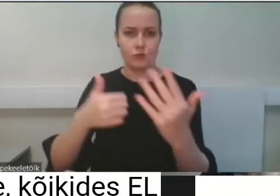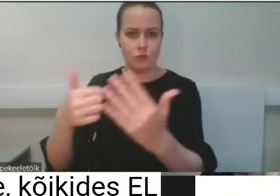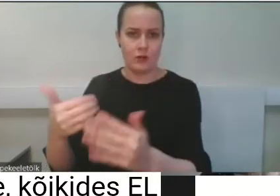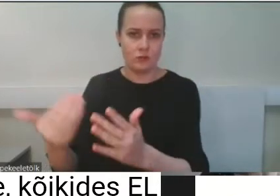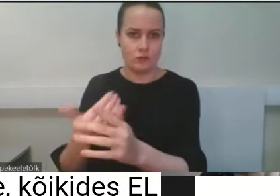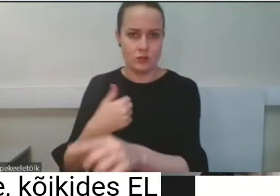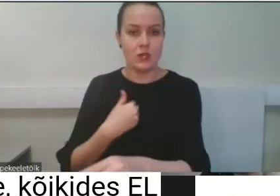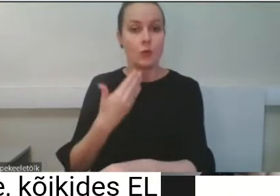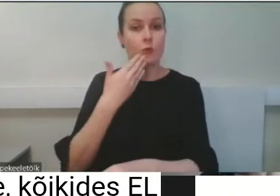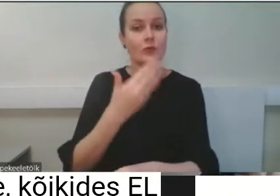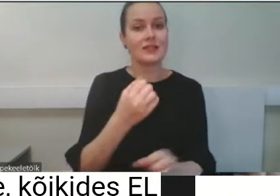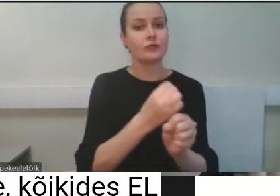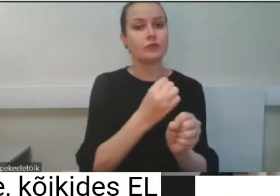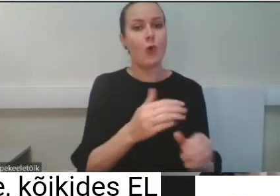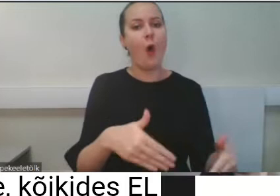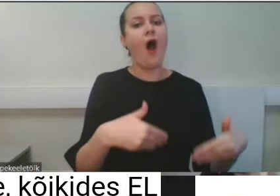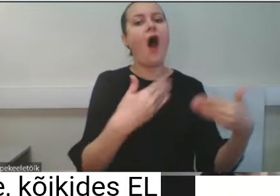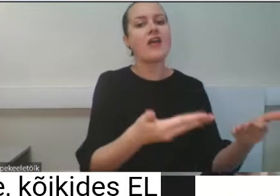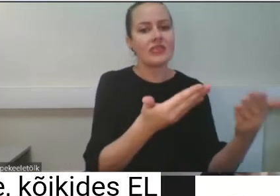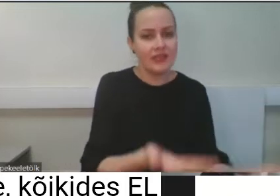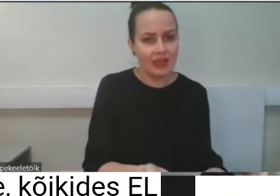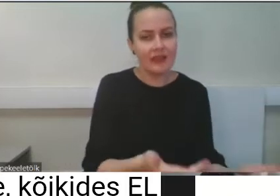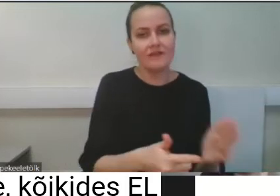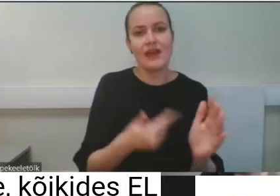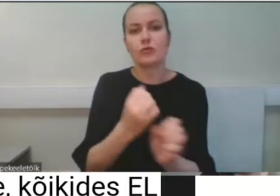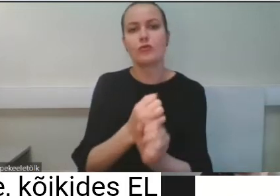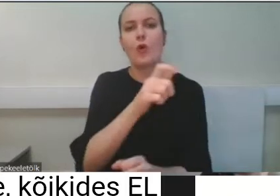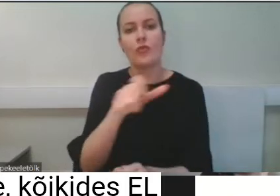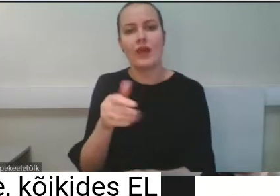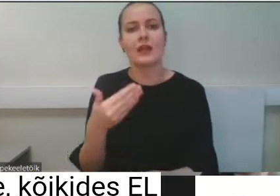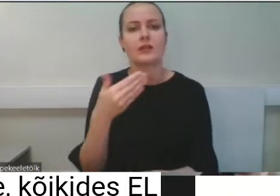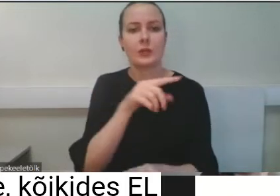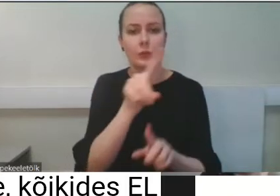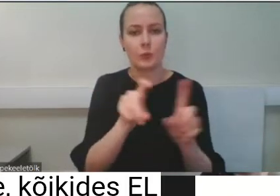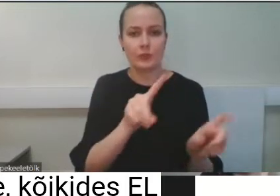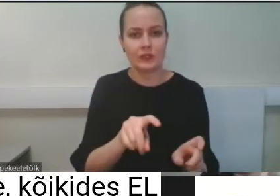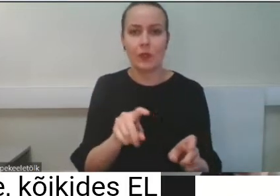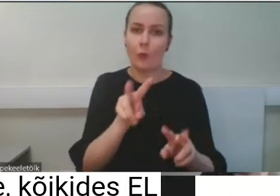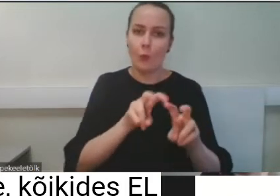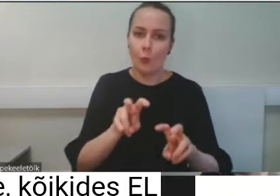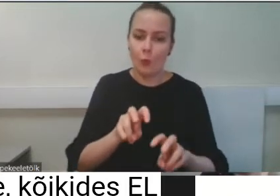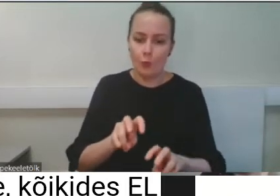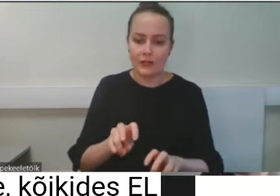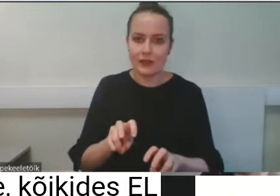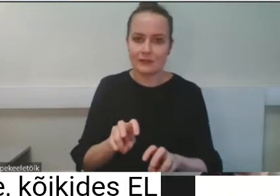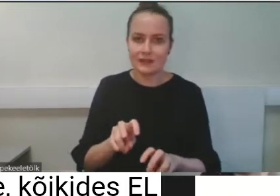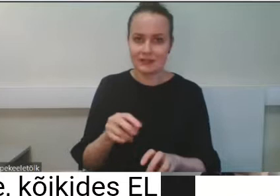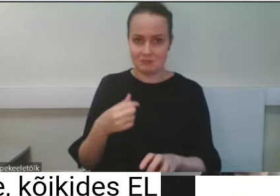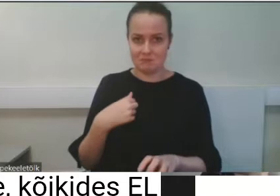ja ka ebavõrdse kohtlemise ja diskrimineerimise aspektidel.